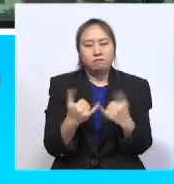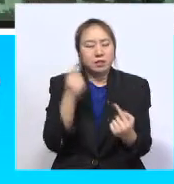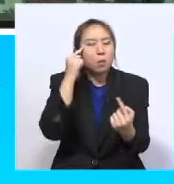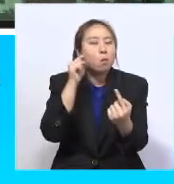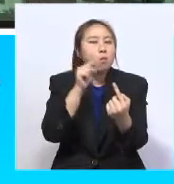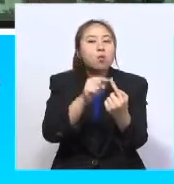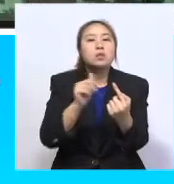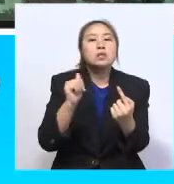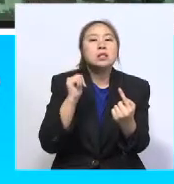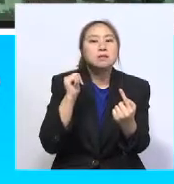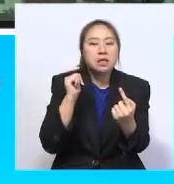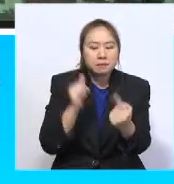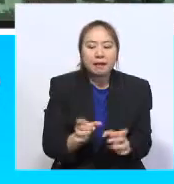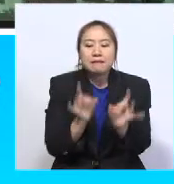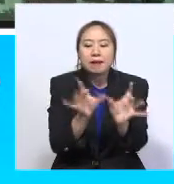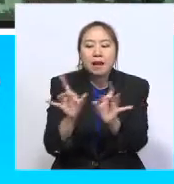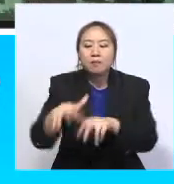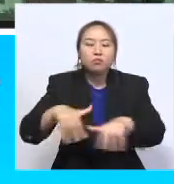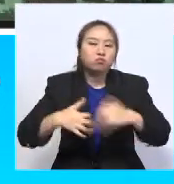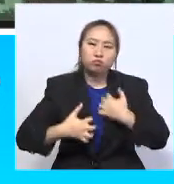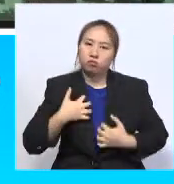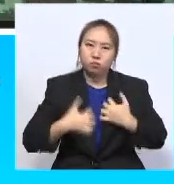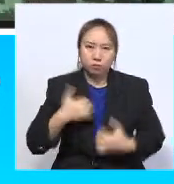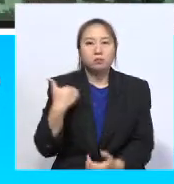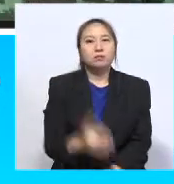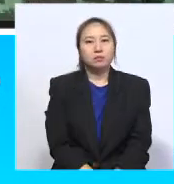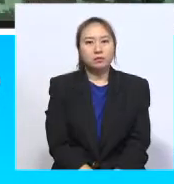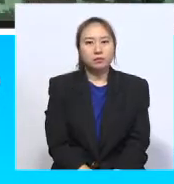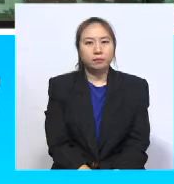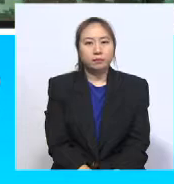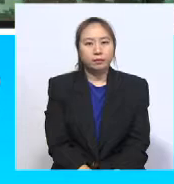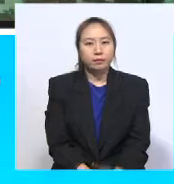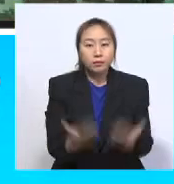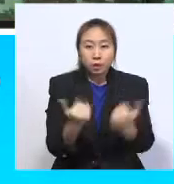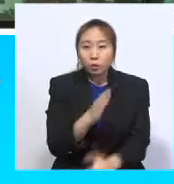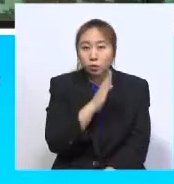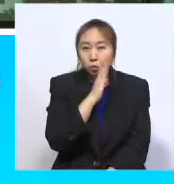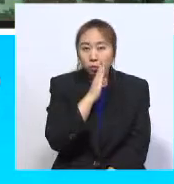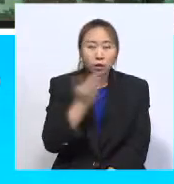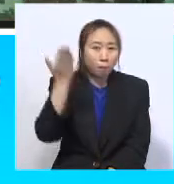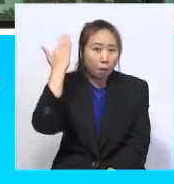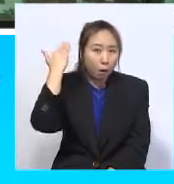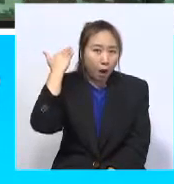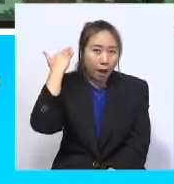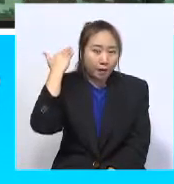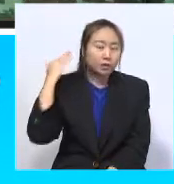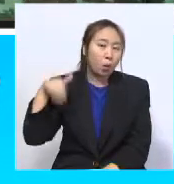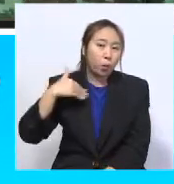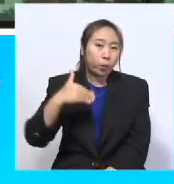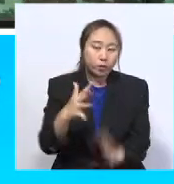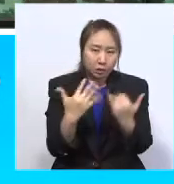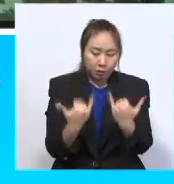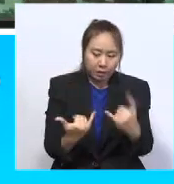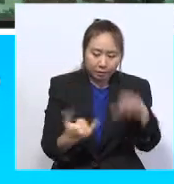หมายเดิมก็คือการสร้างความเดือดร้อนให้กับพี่น้องประชาชนนะครับ ทีนี้ถ้าเกิดว่าพื้นที่เมื่อวานนี้จนถึงขนาดนี้ล่าสุด